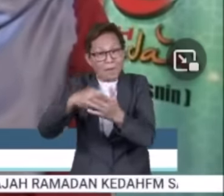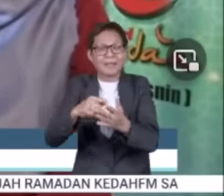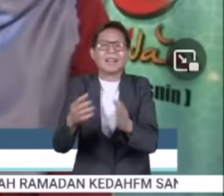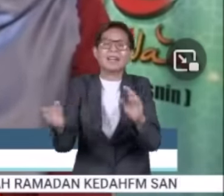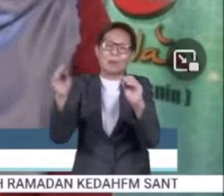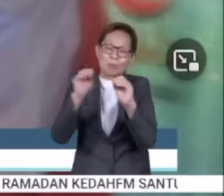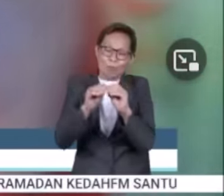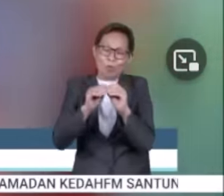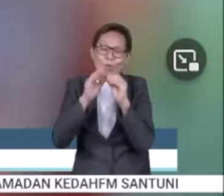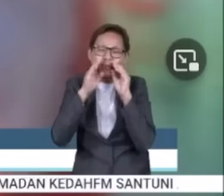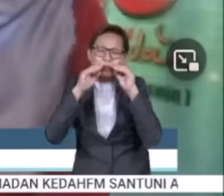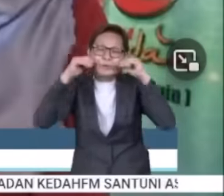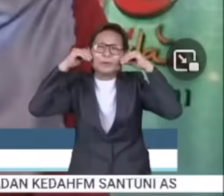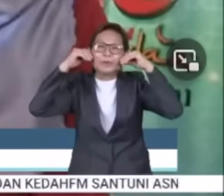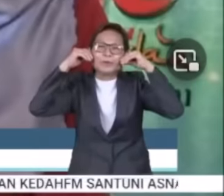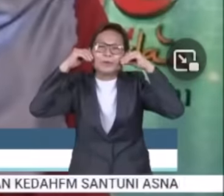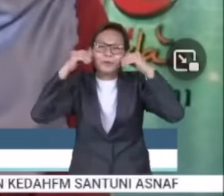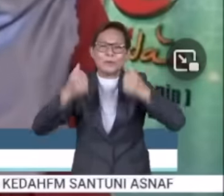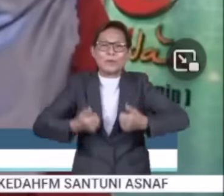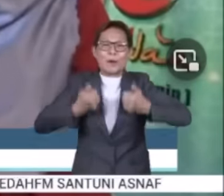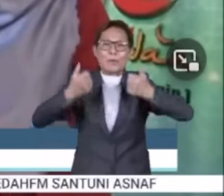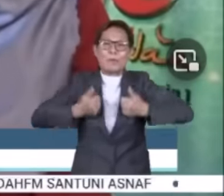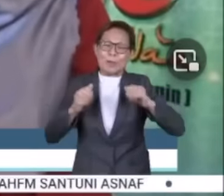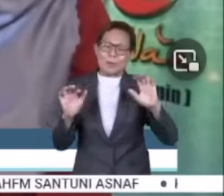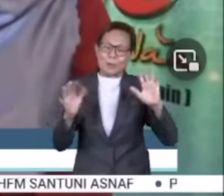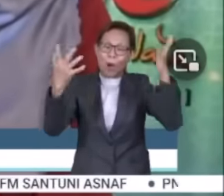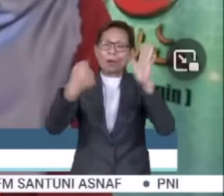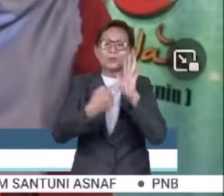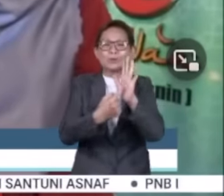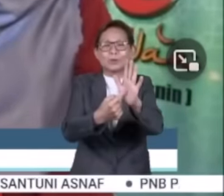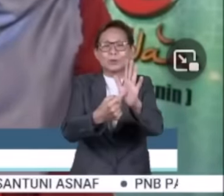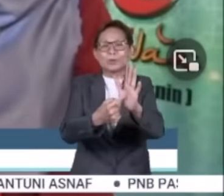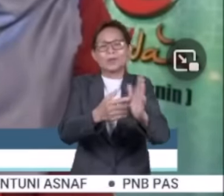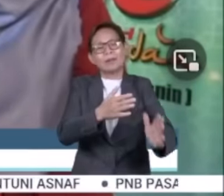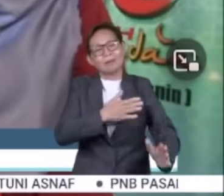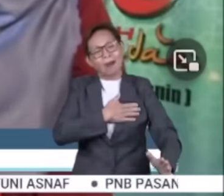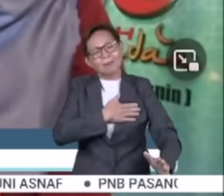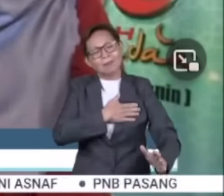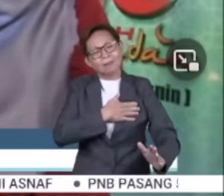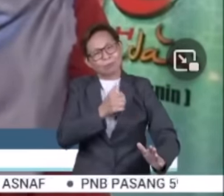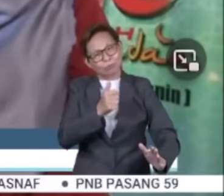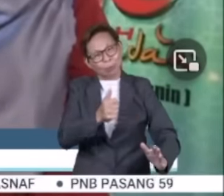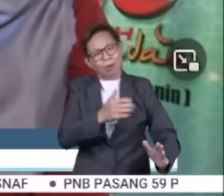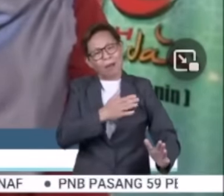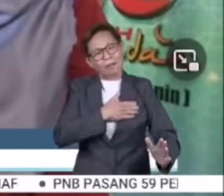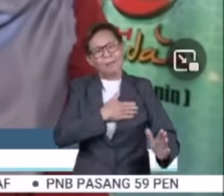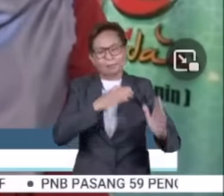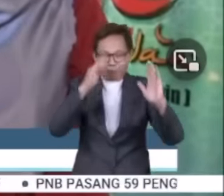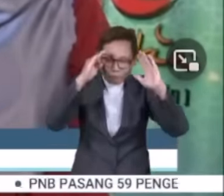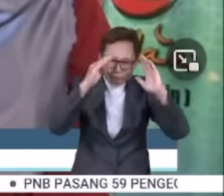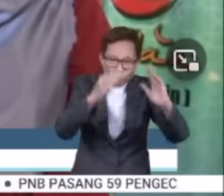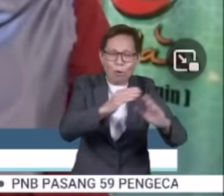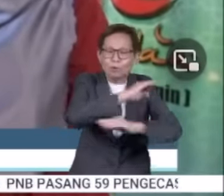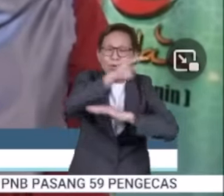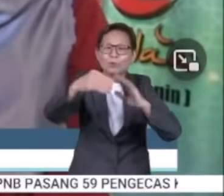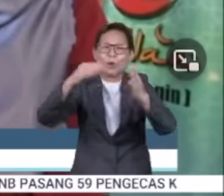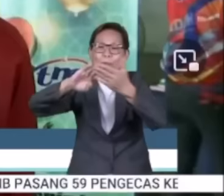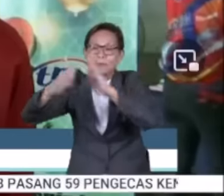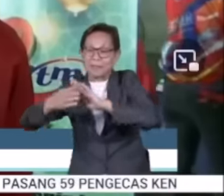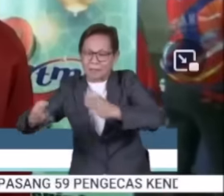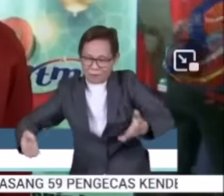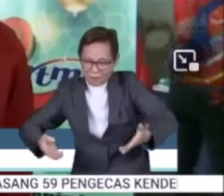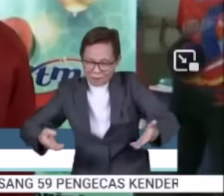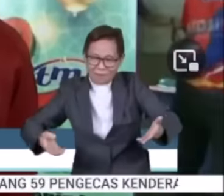sambutan Hari Raya Aidilfitri. Ini juga adalah sebagai tanda prihatin RTM Kedah kepada seluruh masyarakat